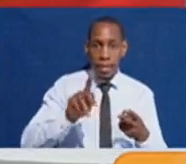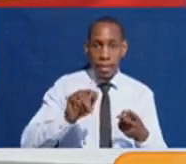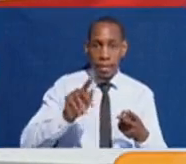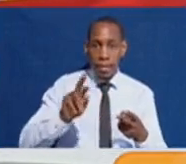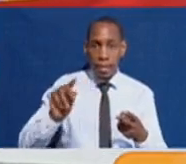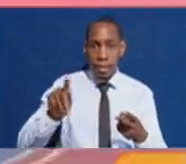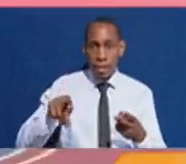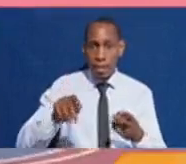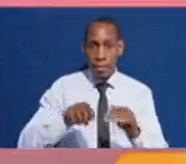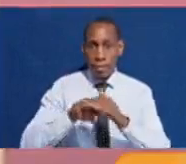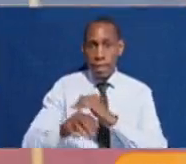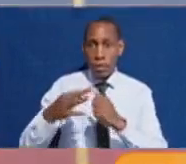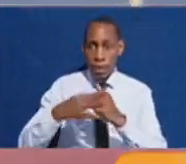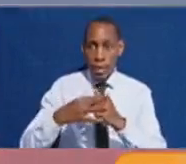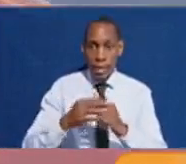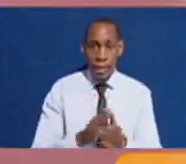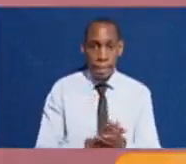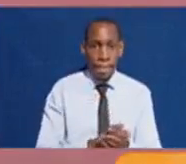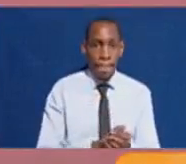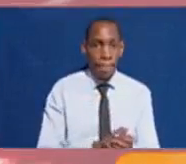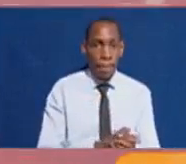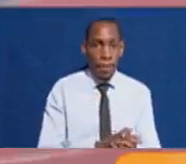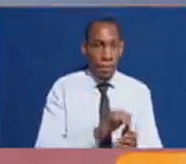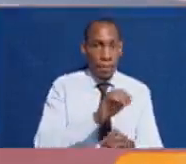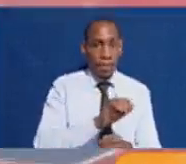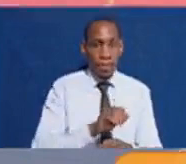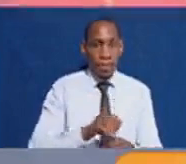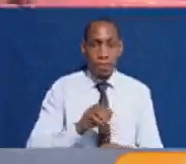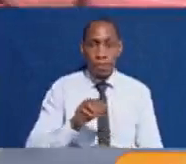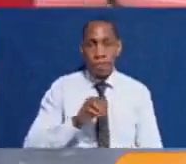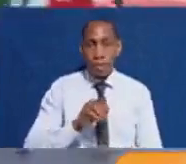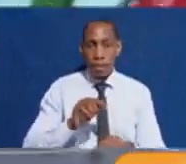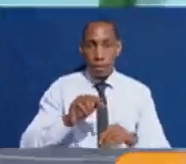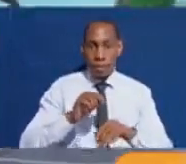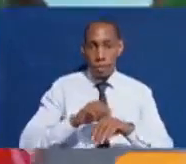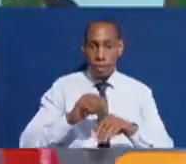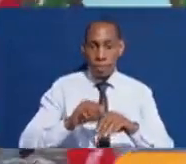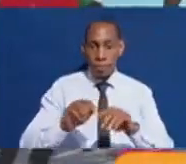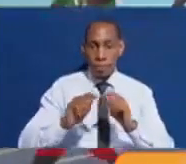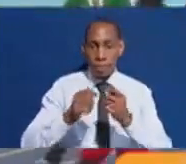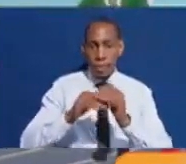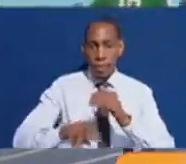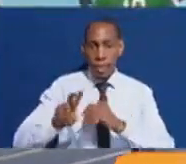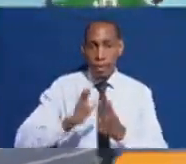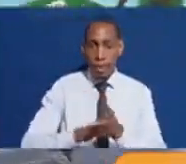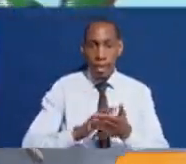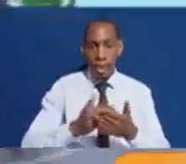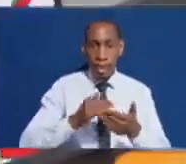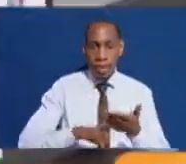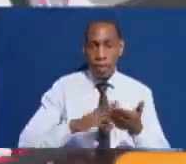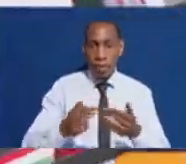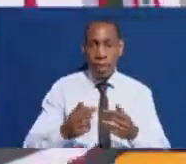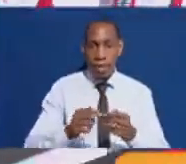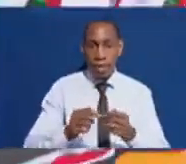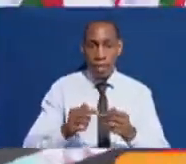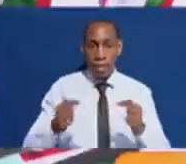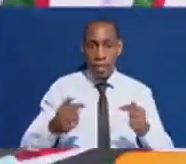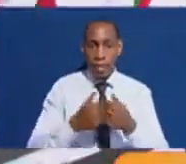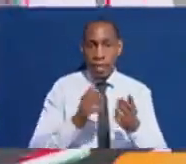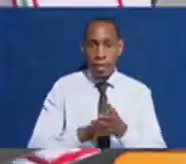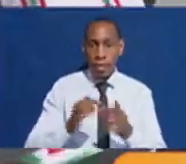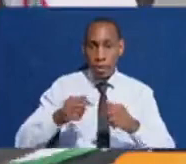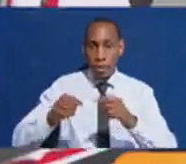akitia kimiani mabao 8. Kwa upande wao wenzao wasiozidi miaka 20 baada ya kipigo kwenye mechi ya ufunguzi hapo jana, leo hiyo wamewashinda